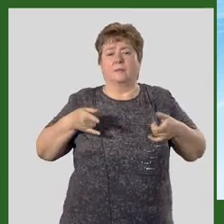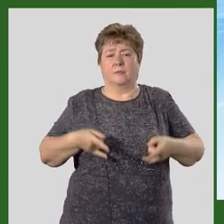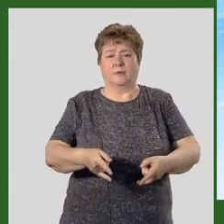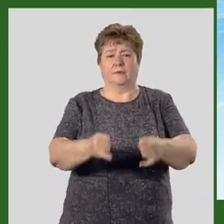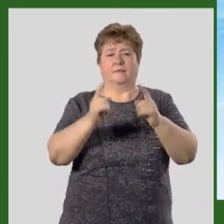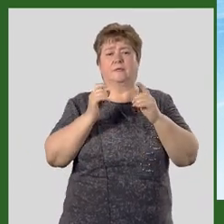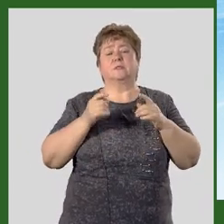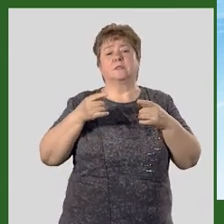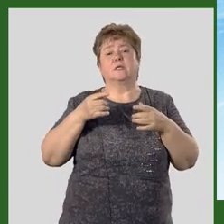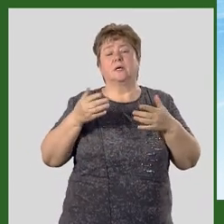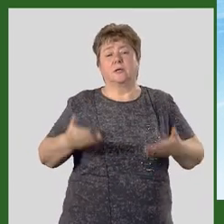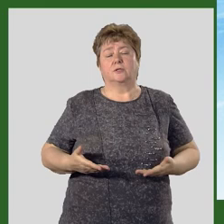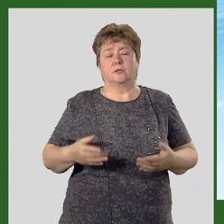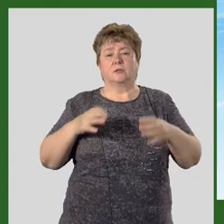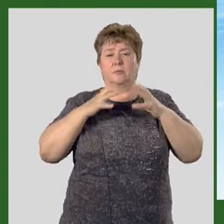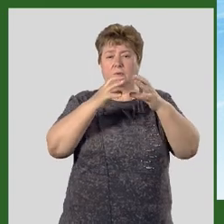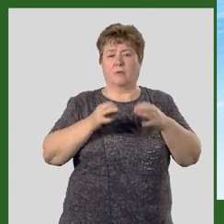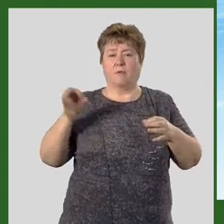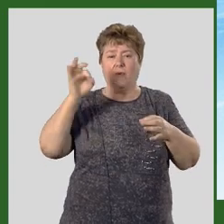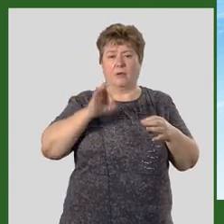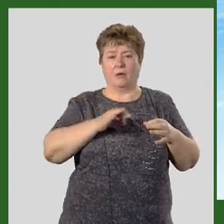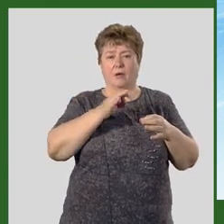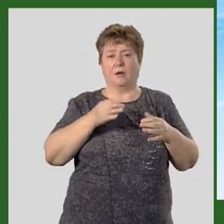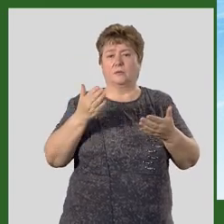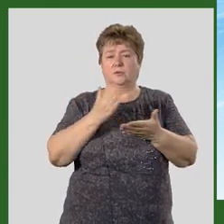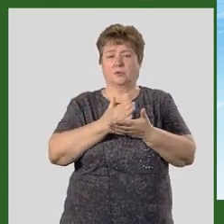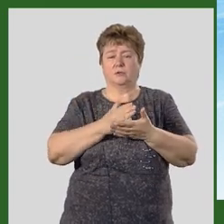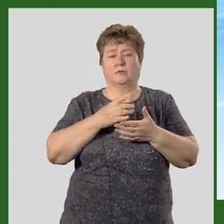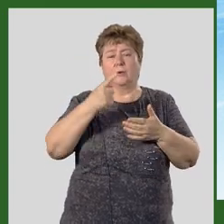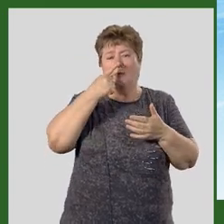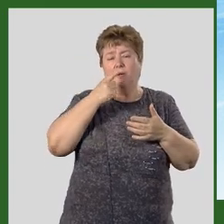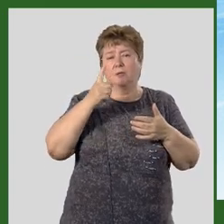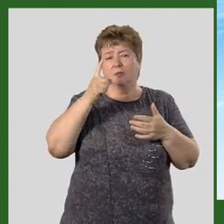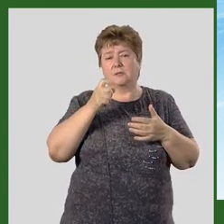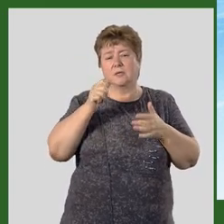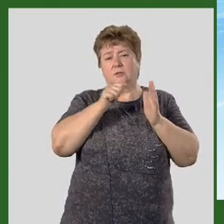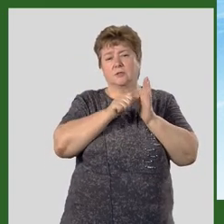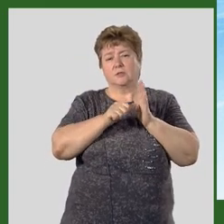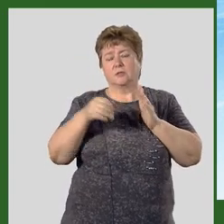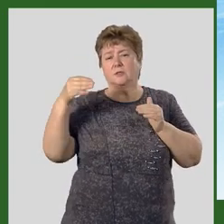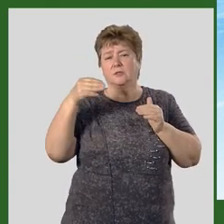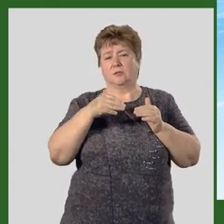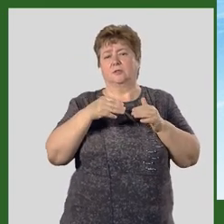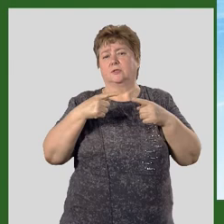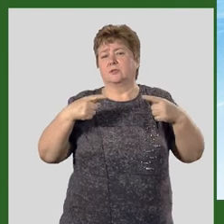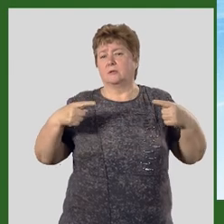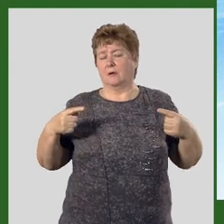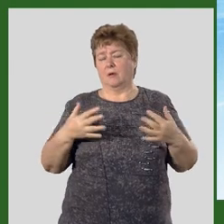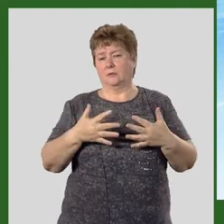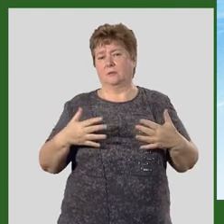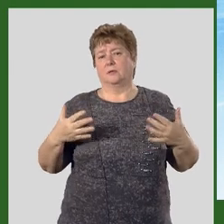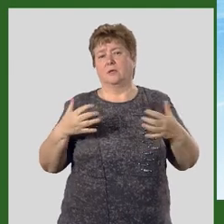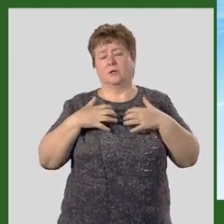жизнь. В Мировом океане обитает около 160 тысяч видов